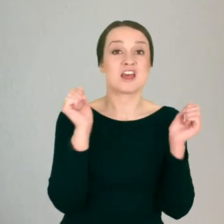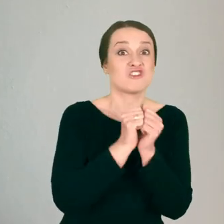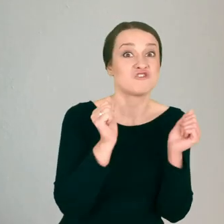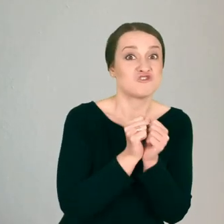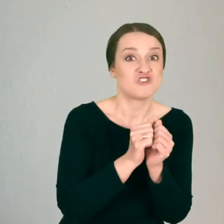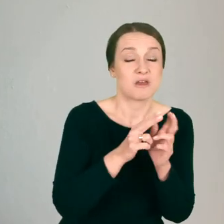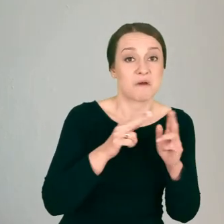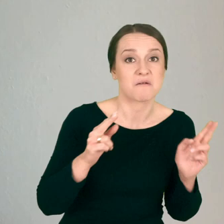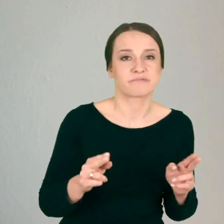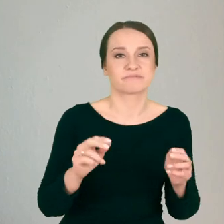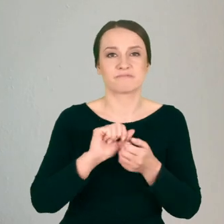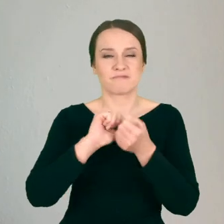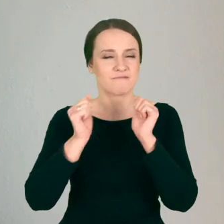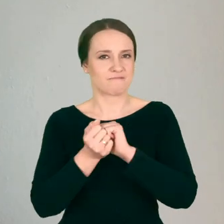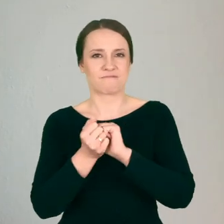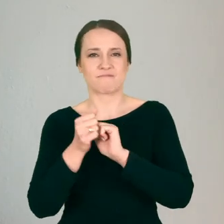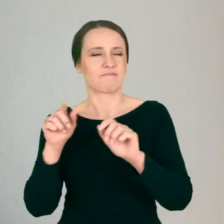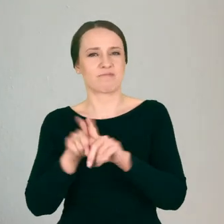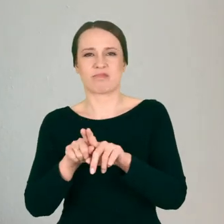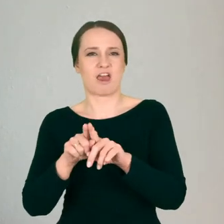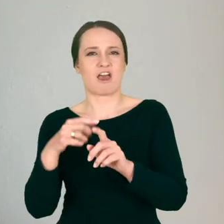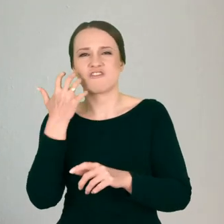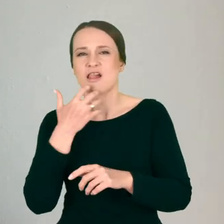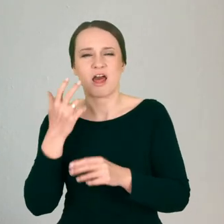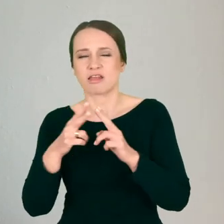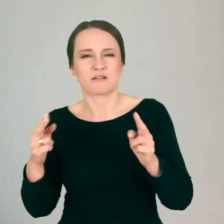zimy ani lata.